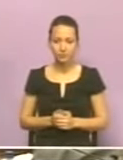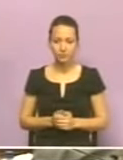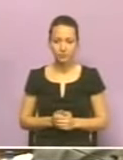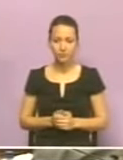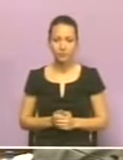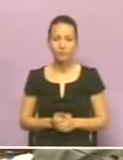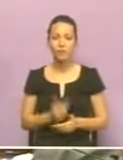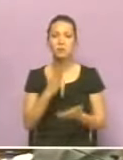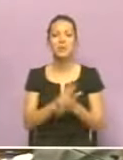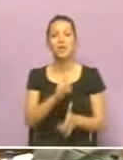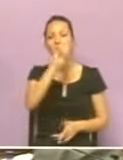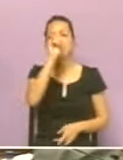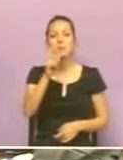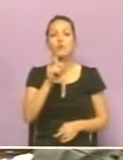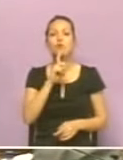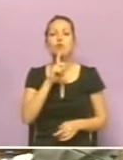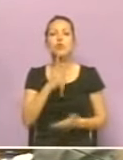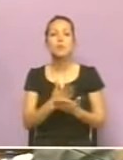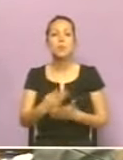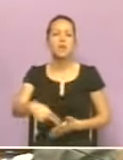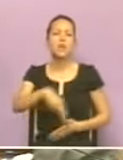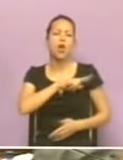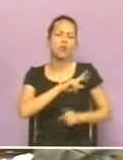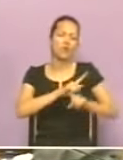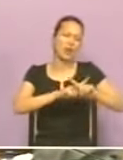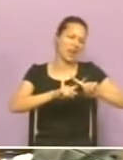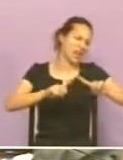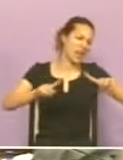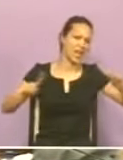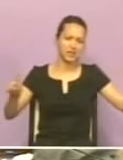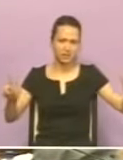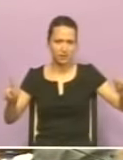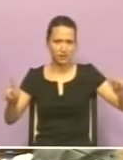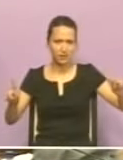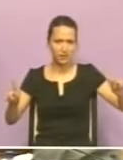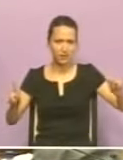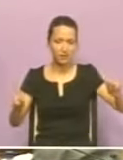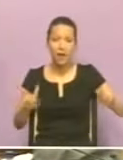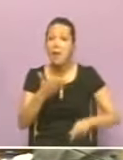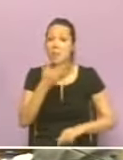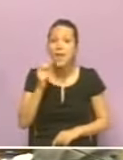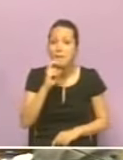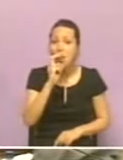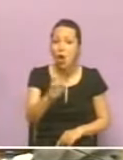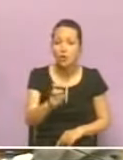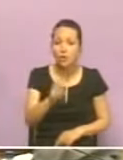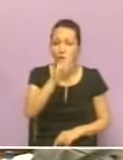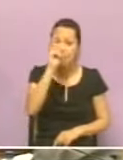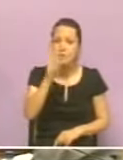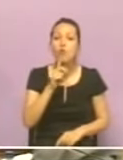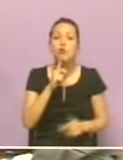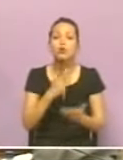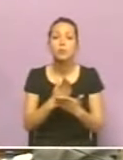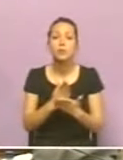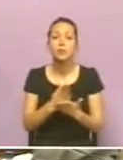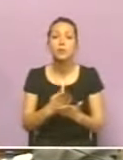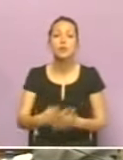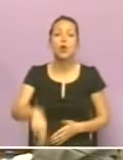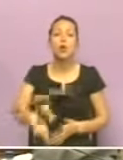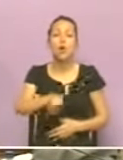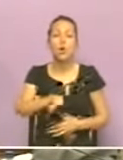Bilo je pitanja ko će snositi odgovornosti razne, ali nije bilo odgovora na pitanje ko će snositi odgovornost za to što